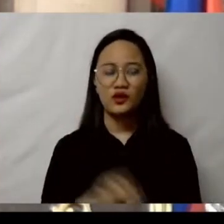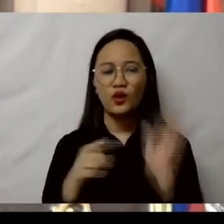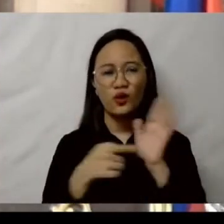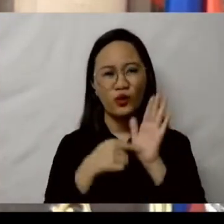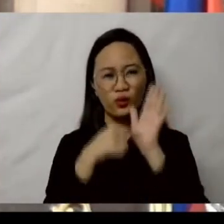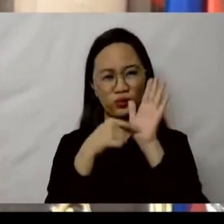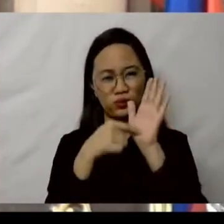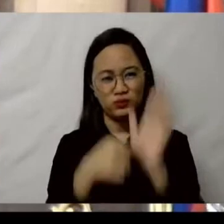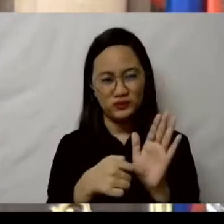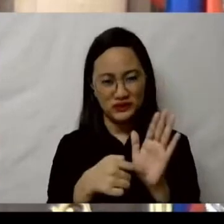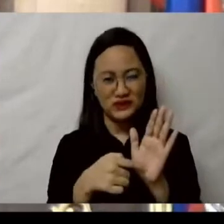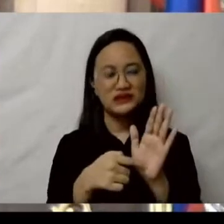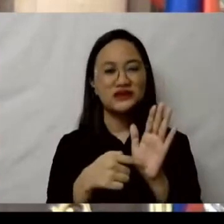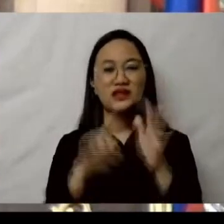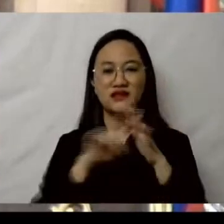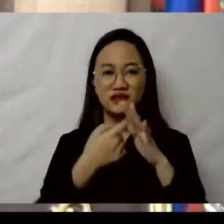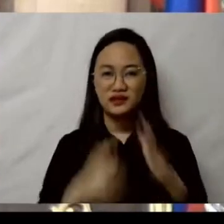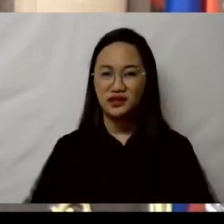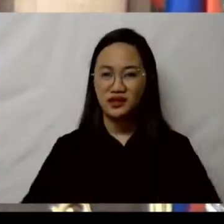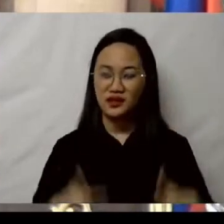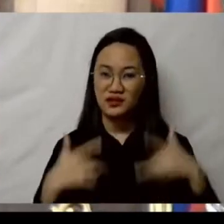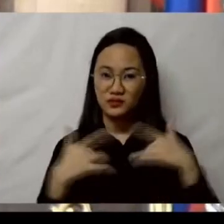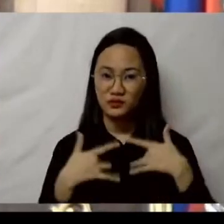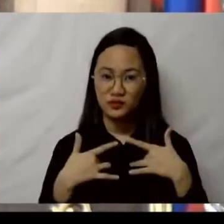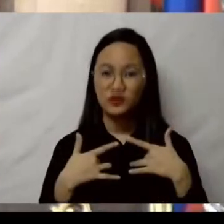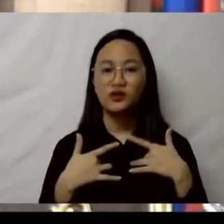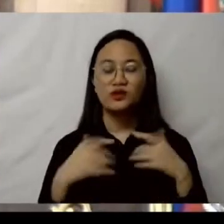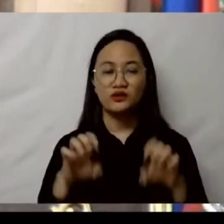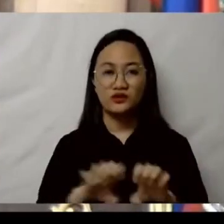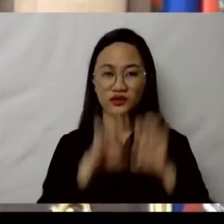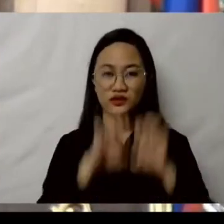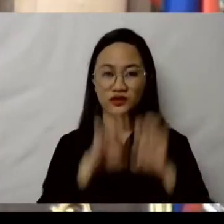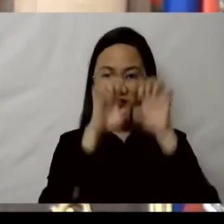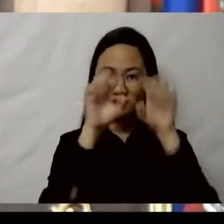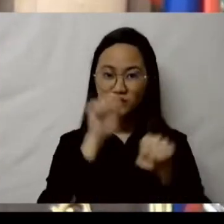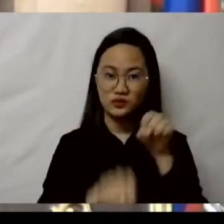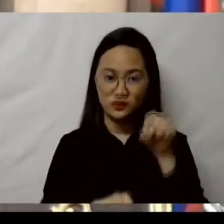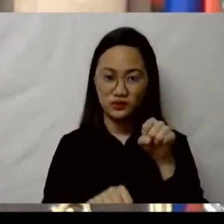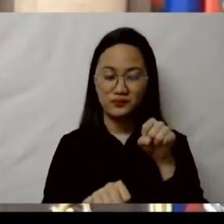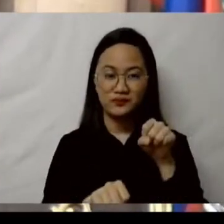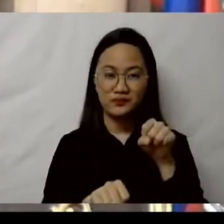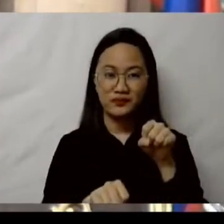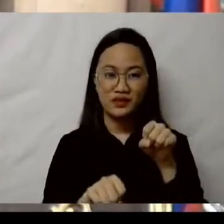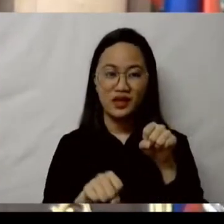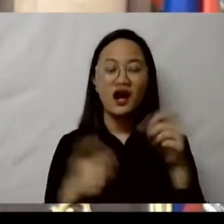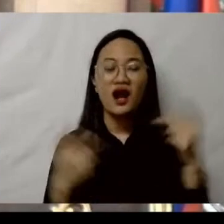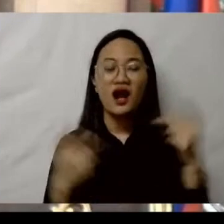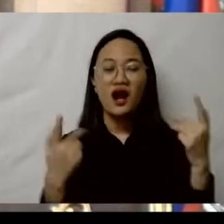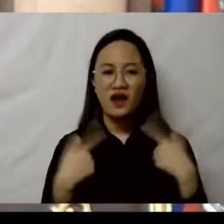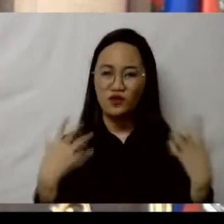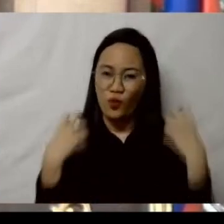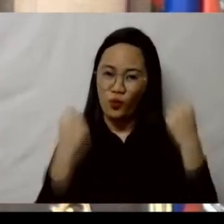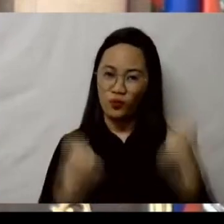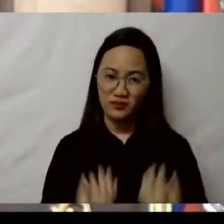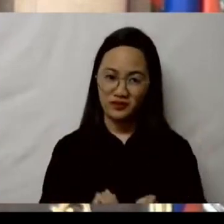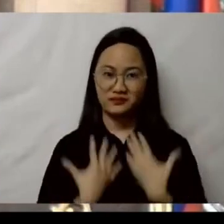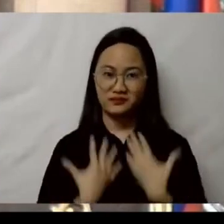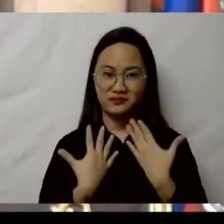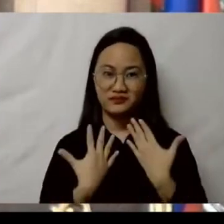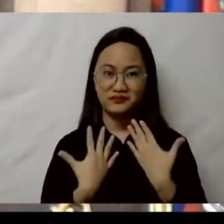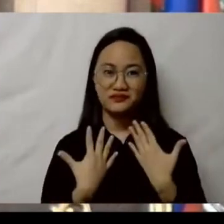kanilang buhay ang Eucharistia upang makasumpong sila ng lakas at inspirasyon para sa